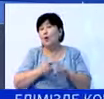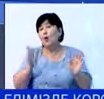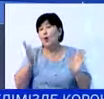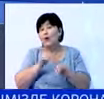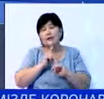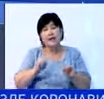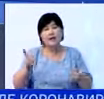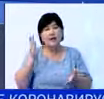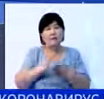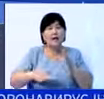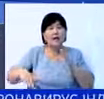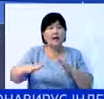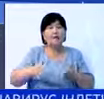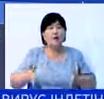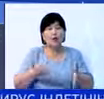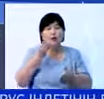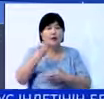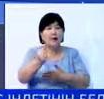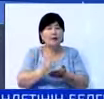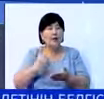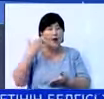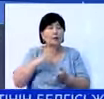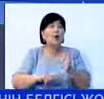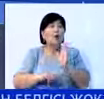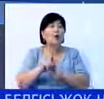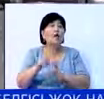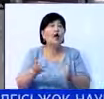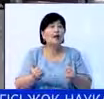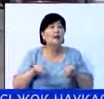климаттық ерекшелігі бар аймақтардағы жол сапасын сақтау мақсатында қолға алынып отыр.